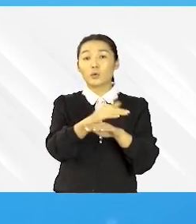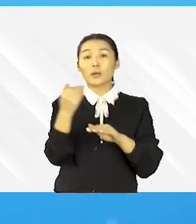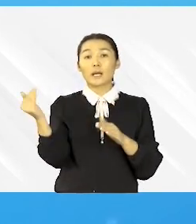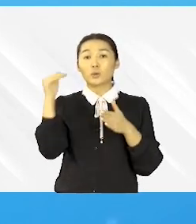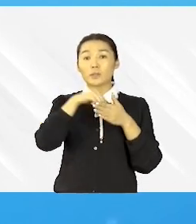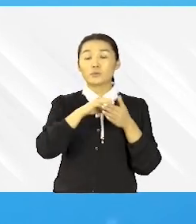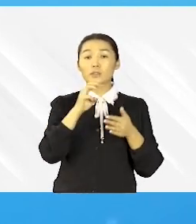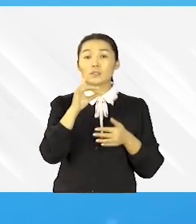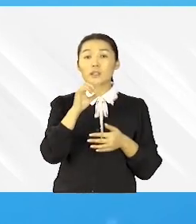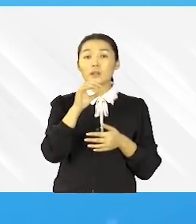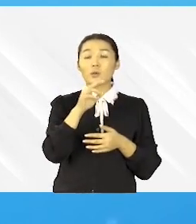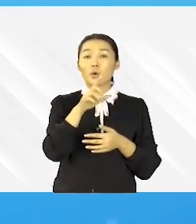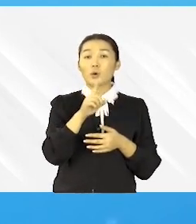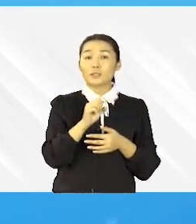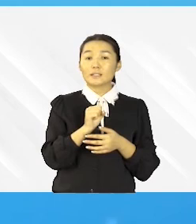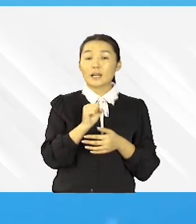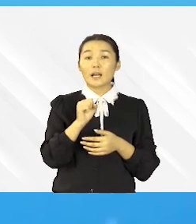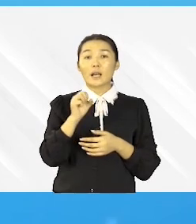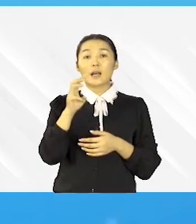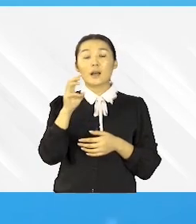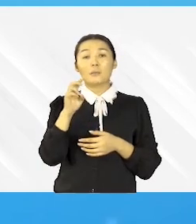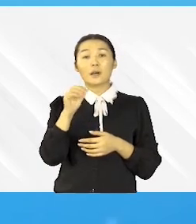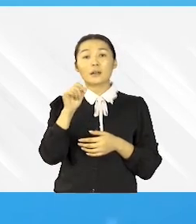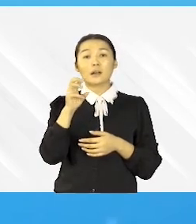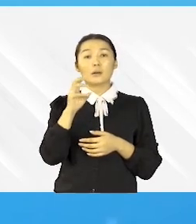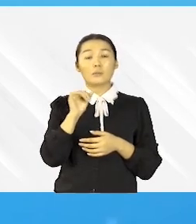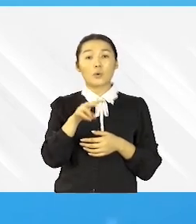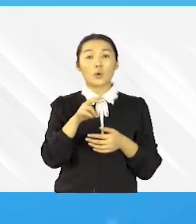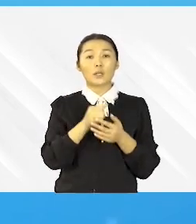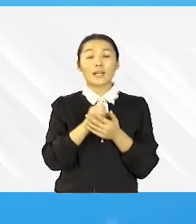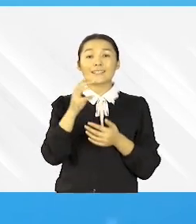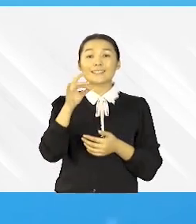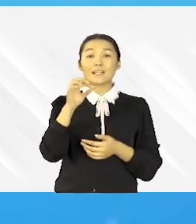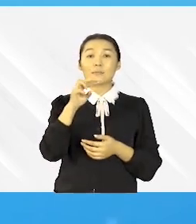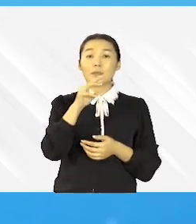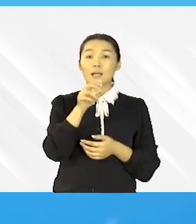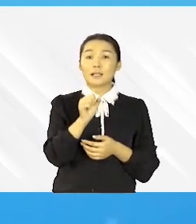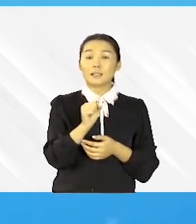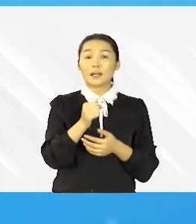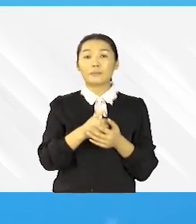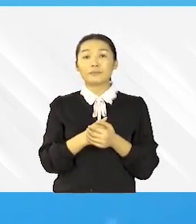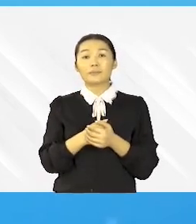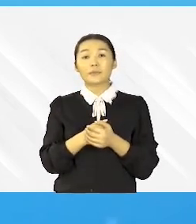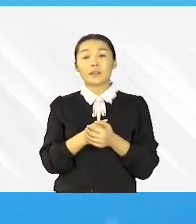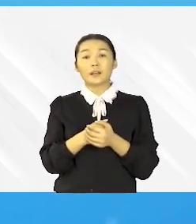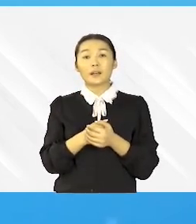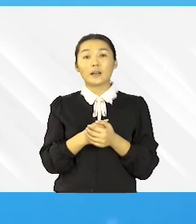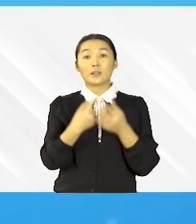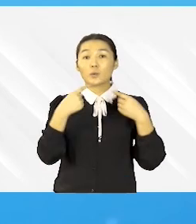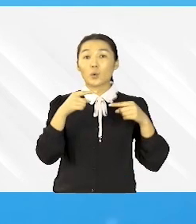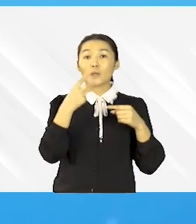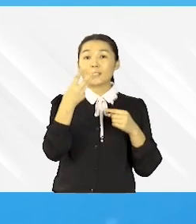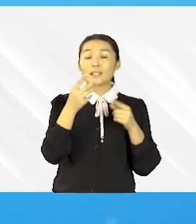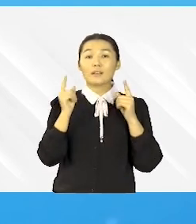присуще стрекозам, богомолам, веснянкам, прямокрылым. Развитие с неполным превращением. В нем три фазы. Включает в себя